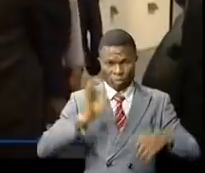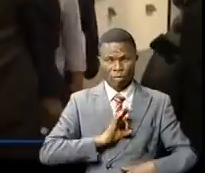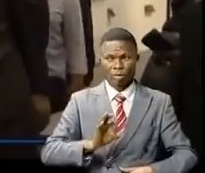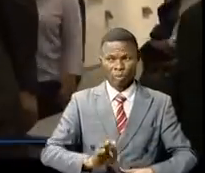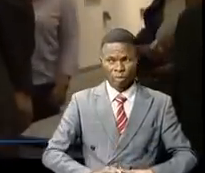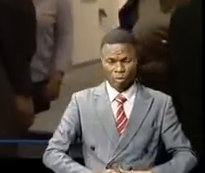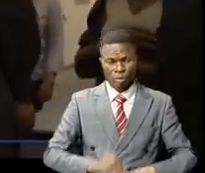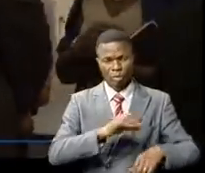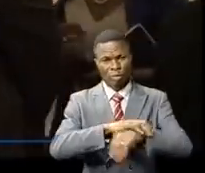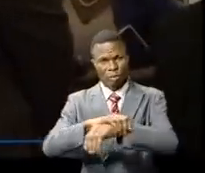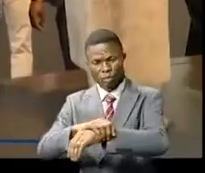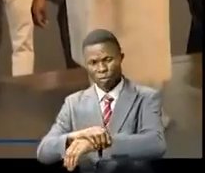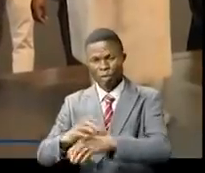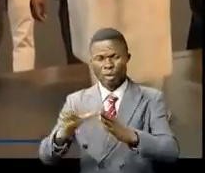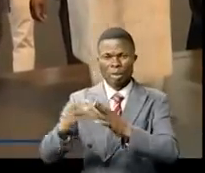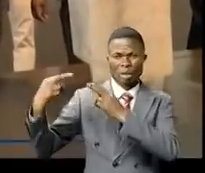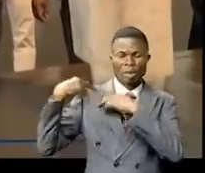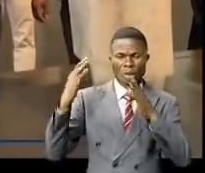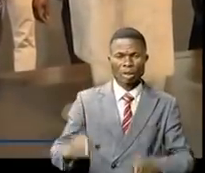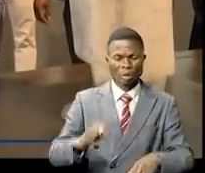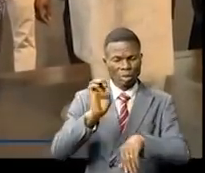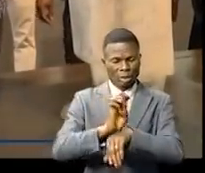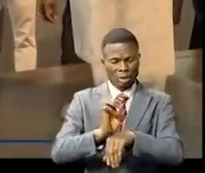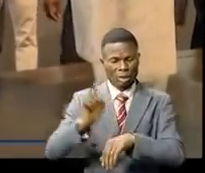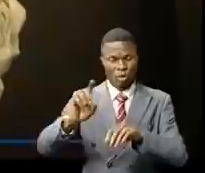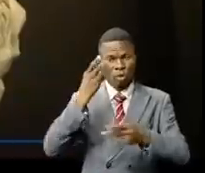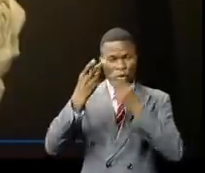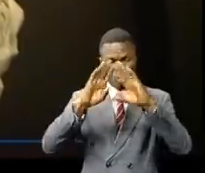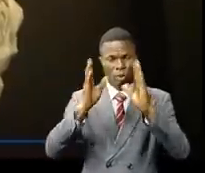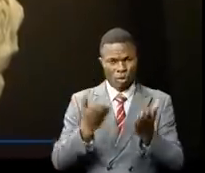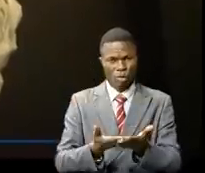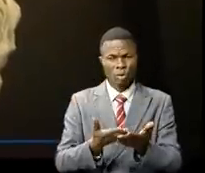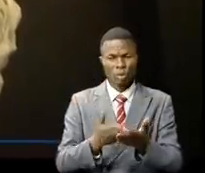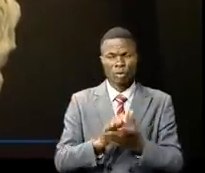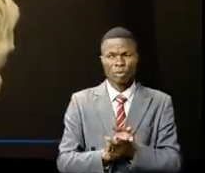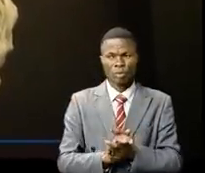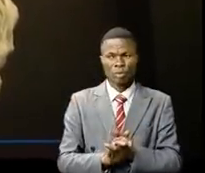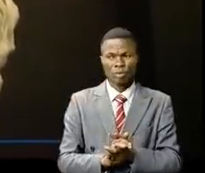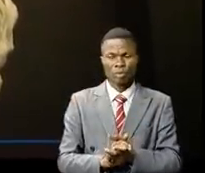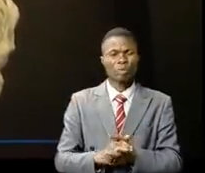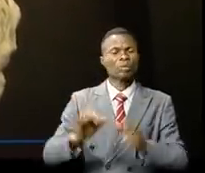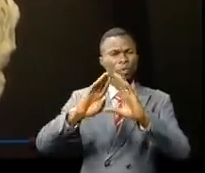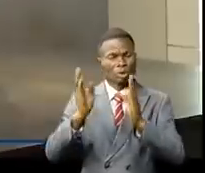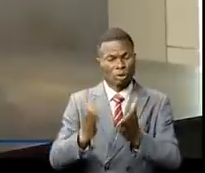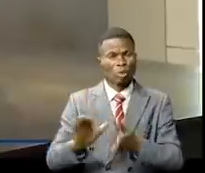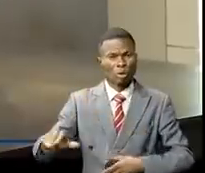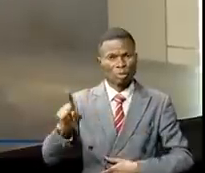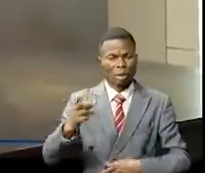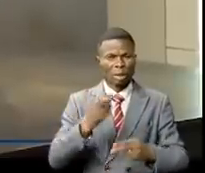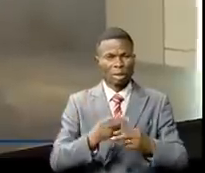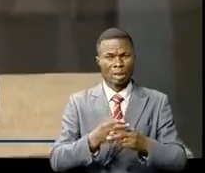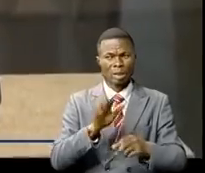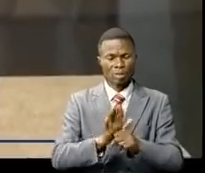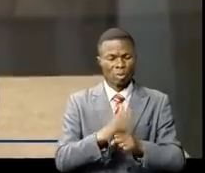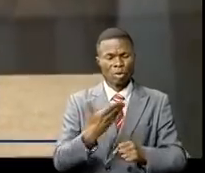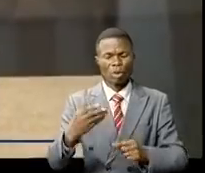fait guider par la responsable du musée tout le long de sa visite le louvre d'abu dhabi regorge d un vrai de vrai